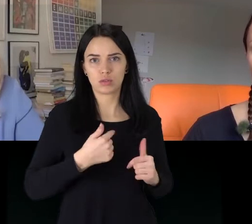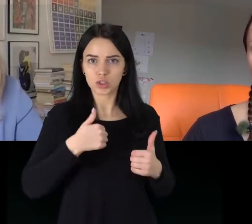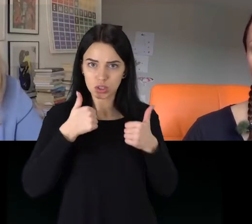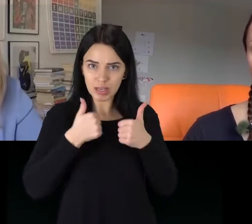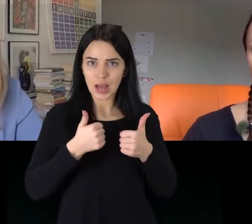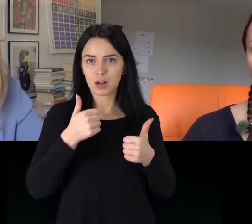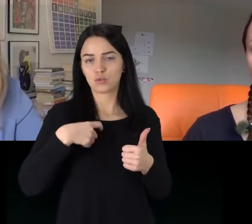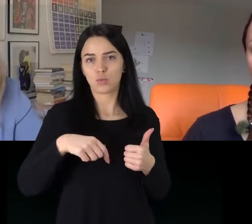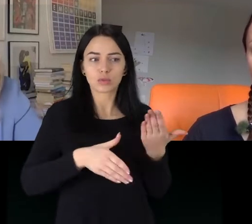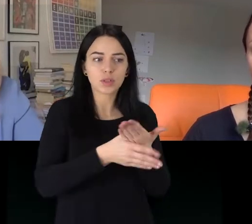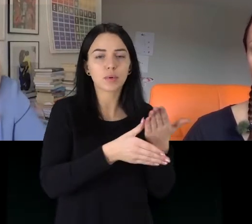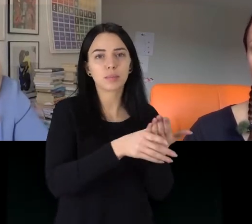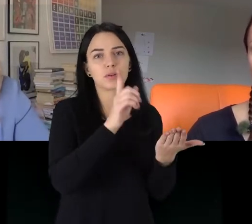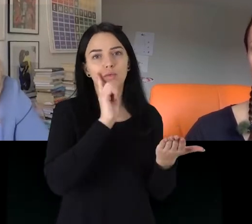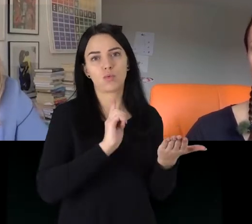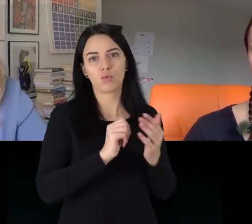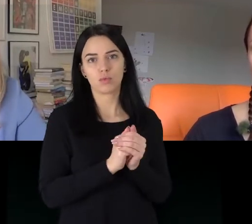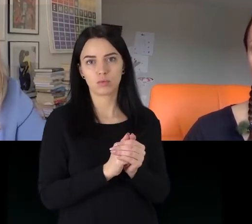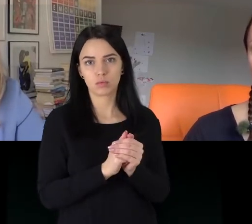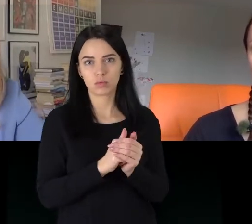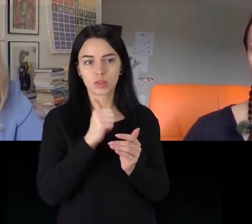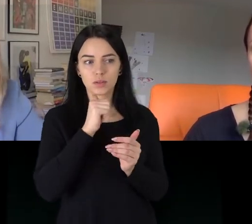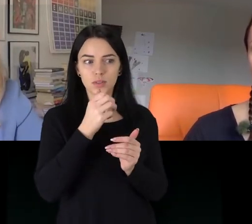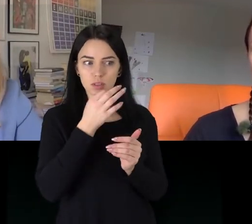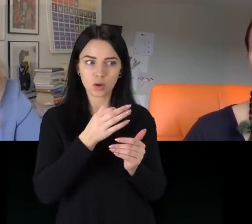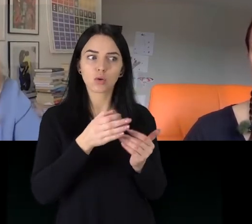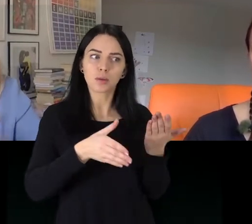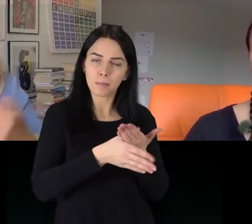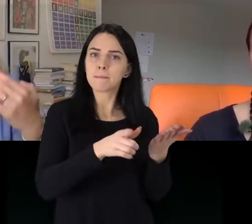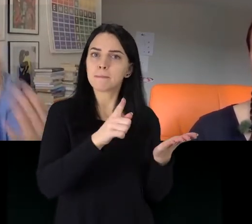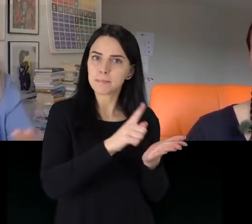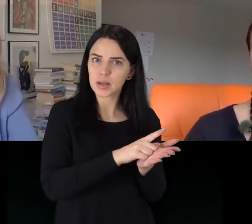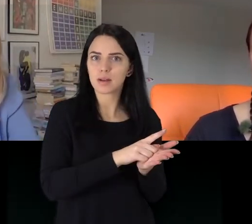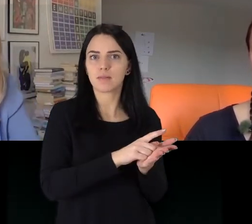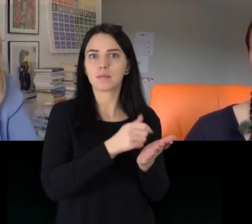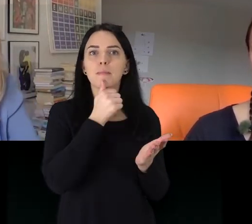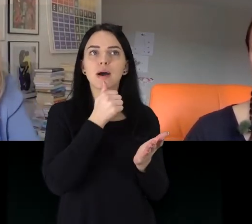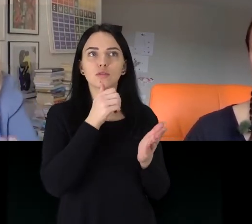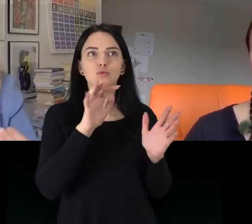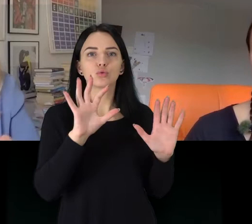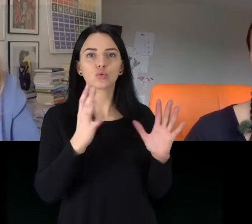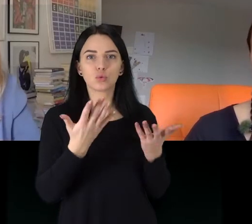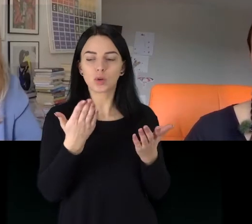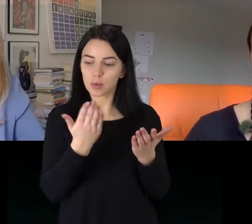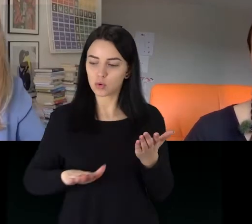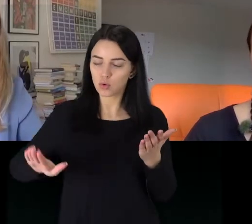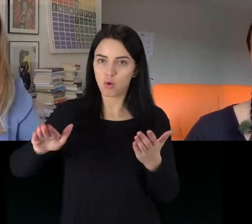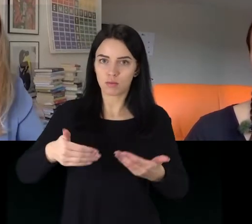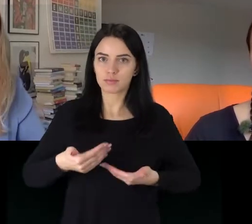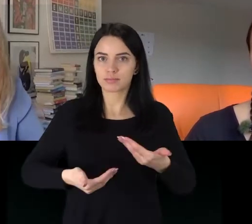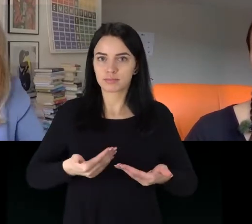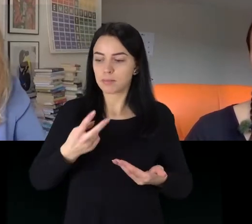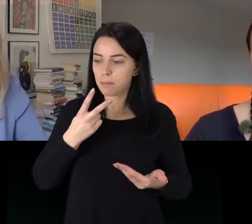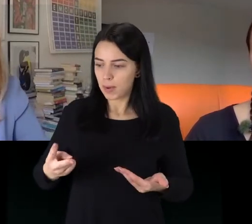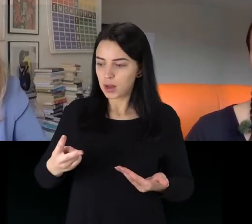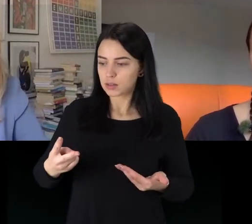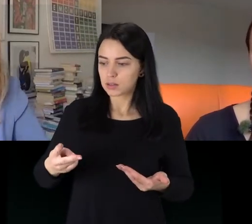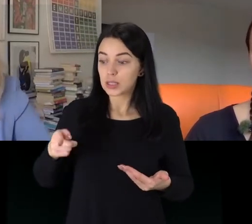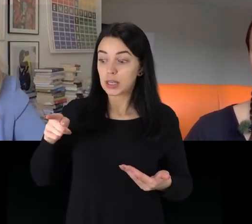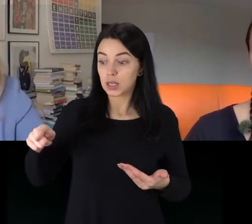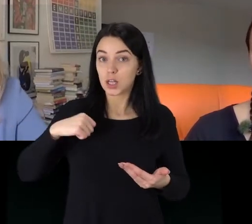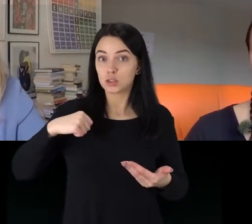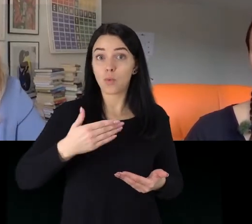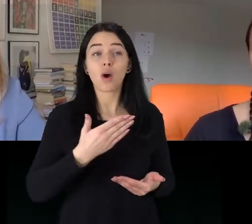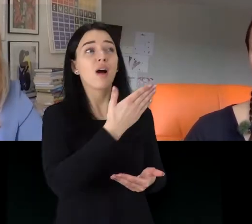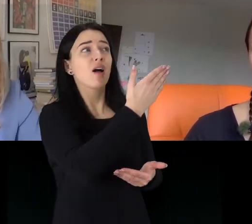Tai va tada visą laiką ir sakom, žiūrėk, tu tikrai privalai padėti. Jeigu tu eini pro tą griovį ir ta žmogus tiesia ranką ir